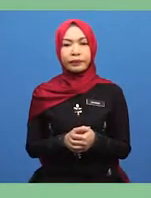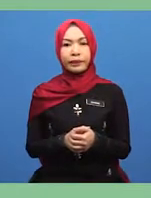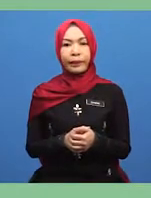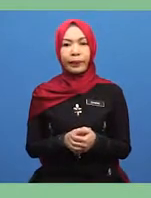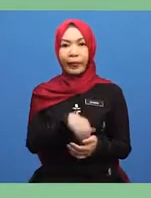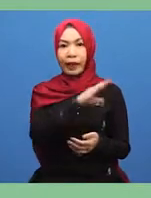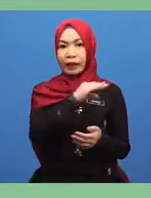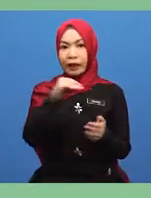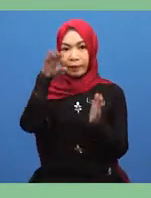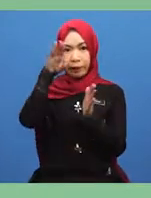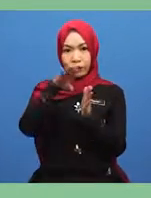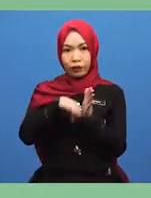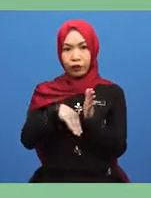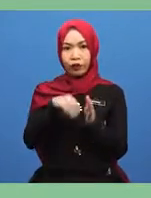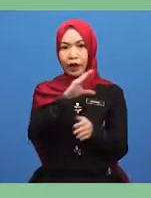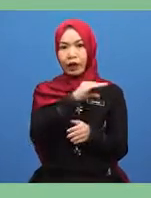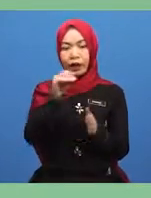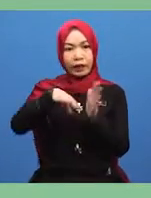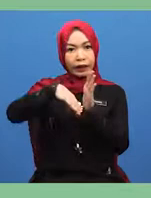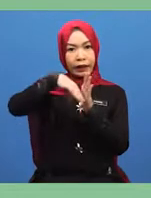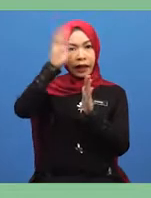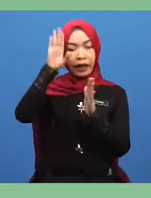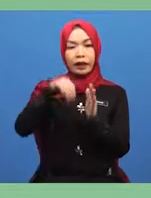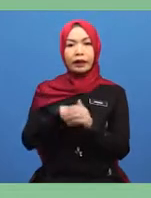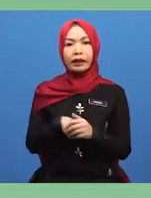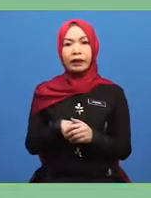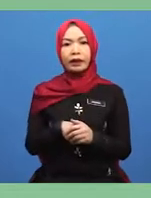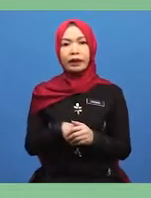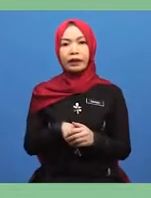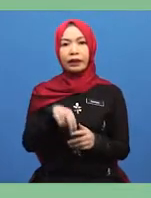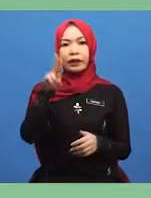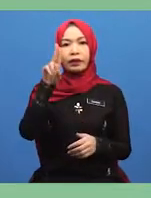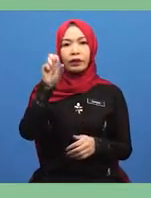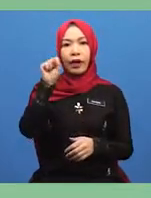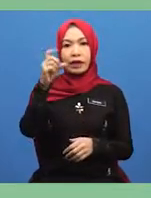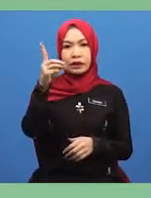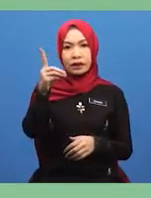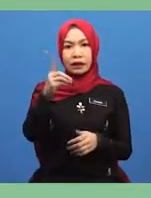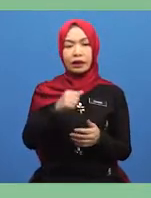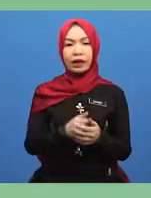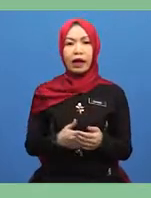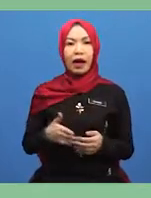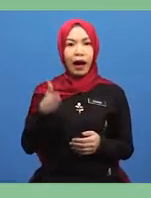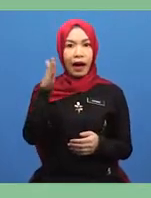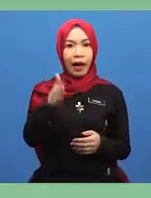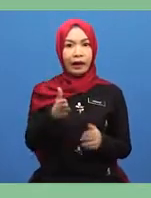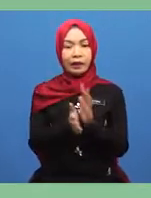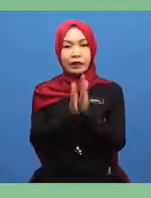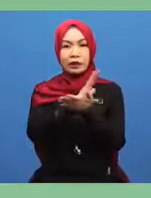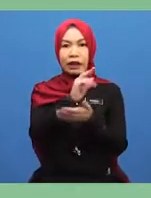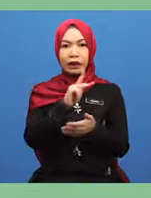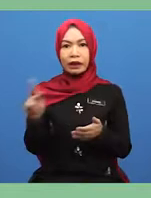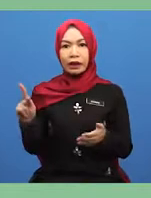serta penurunan dan kenaikan kelop penawaran USD akan menyebabkan